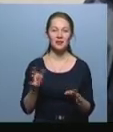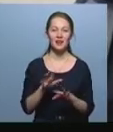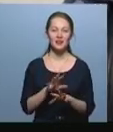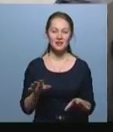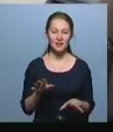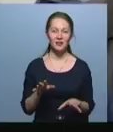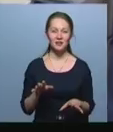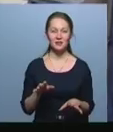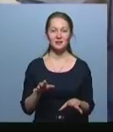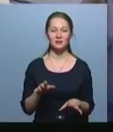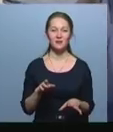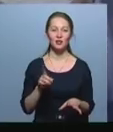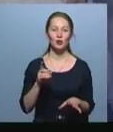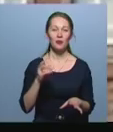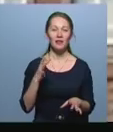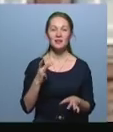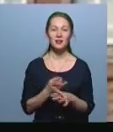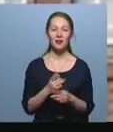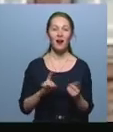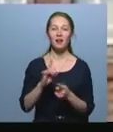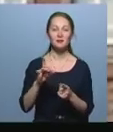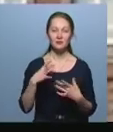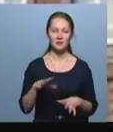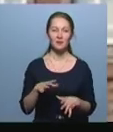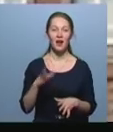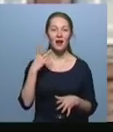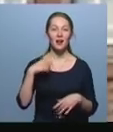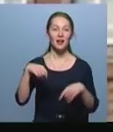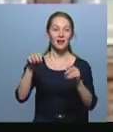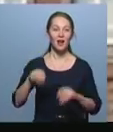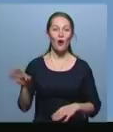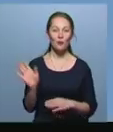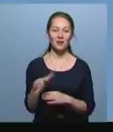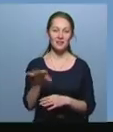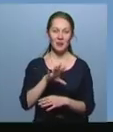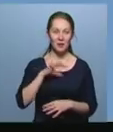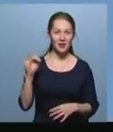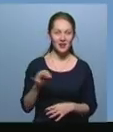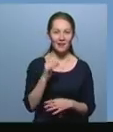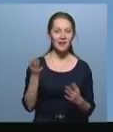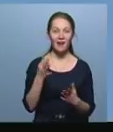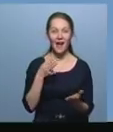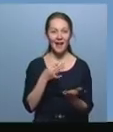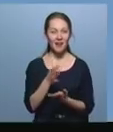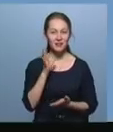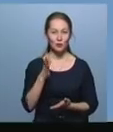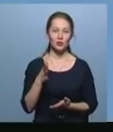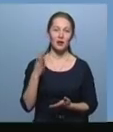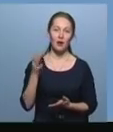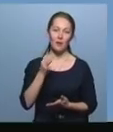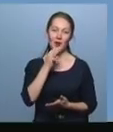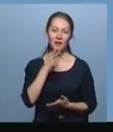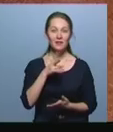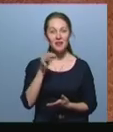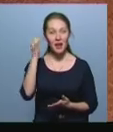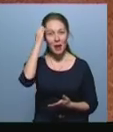там, чтобы несколько раз-то не дергать. А когда полотно упало, всем была интересна реакция самого Калашникова. Понравился ли ему